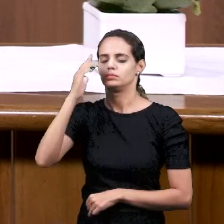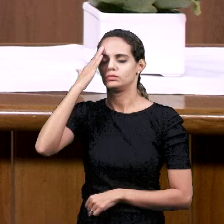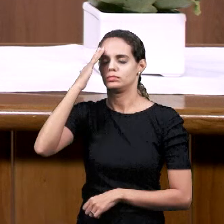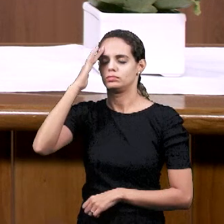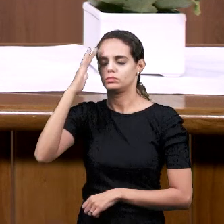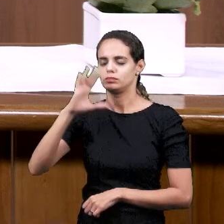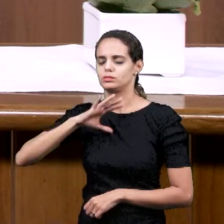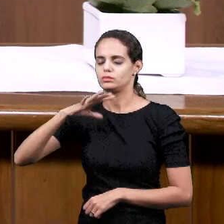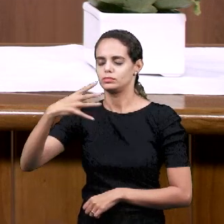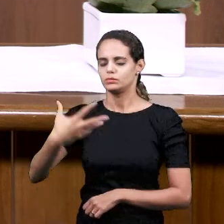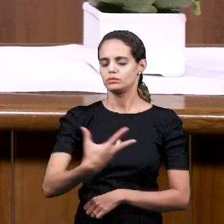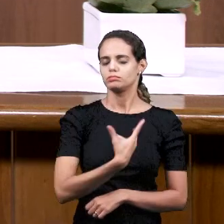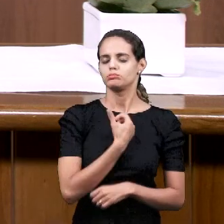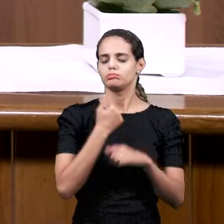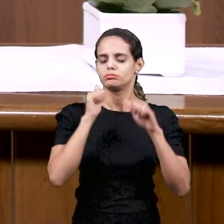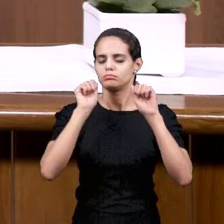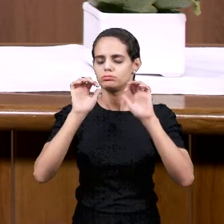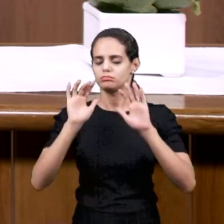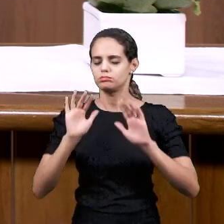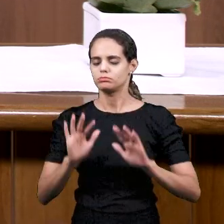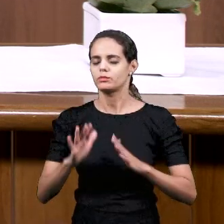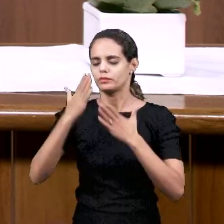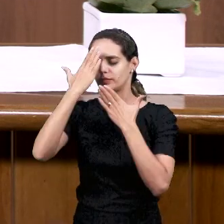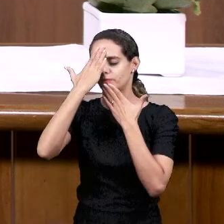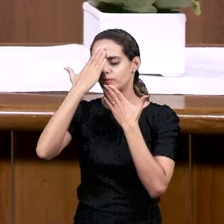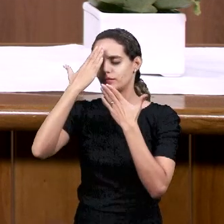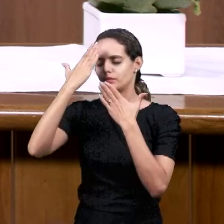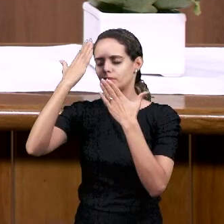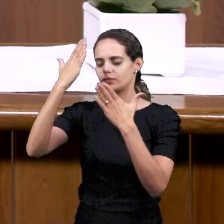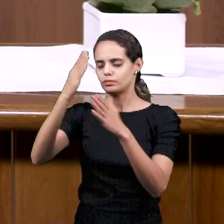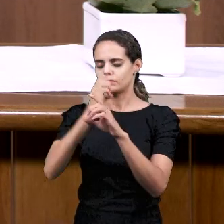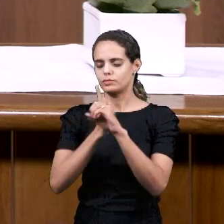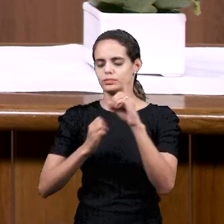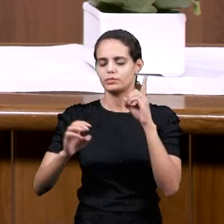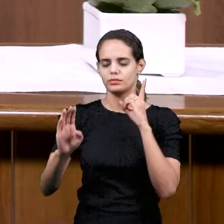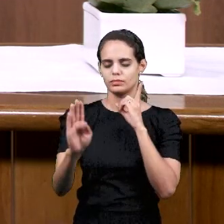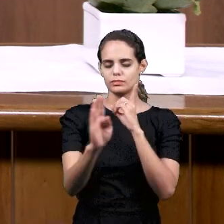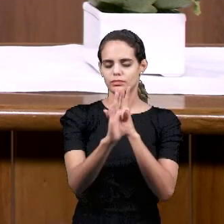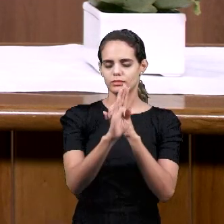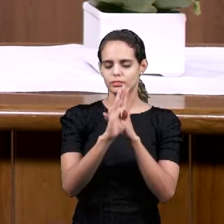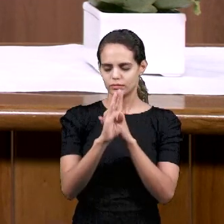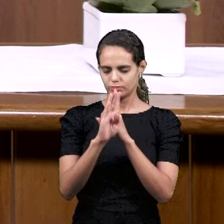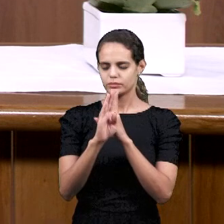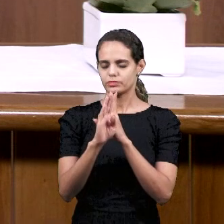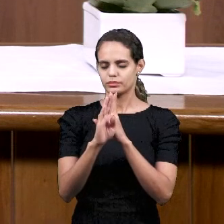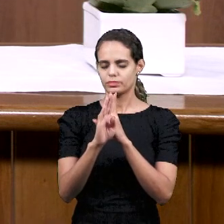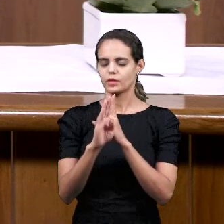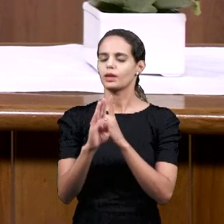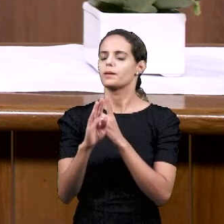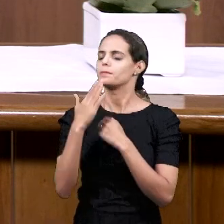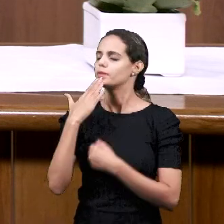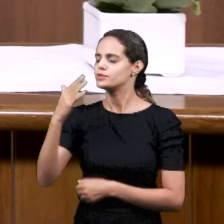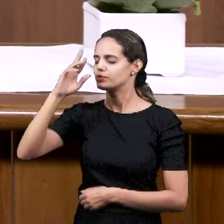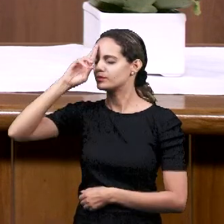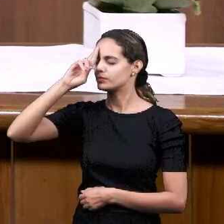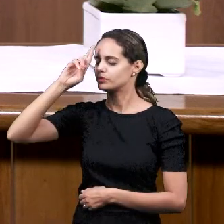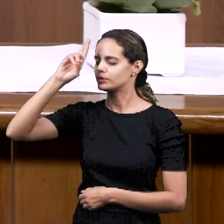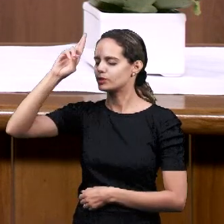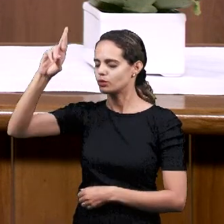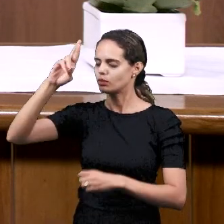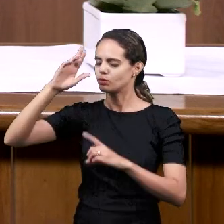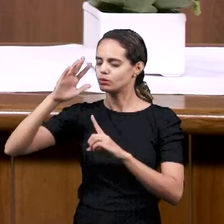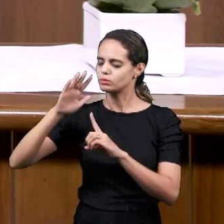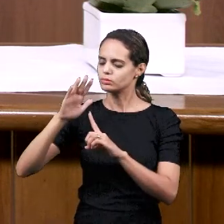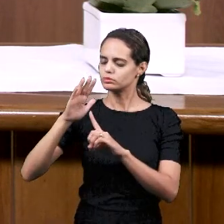Nous t'adorons pour cette école biblique dominicale. Nous demandons maintenant que tu puisses nous envoyer en paix dans ce moment, mais que tu